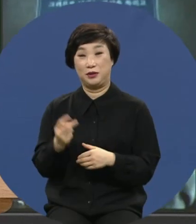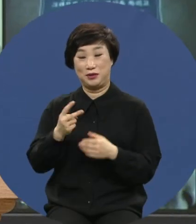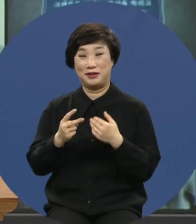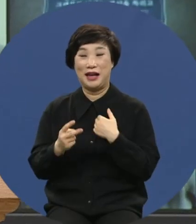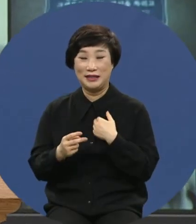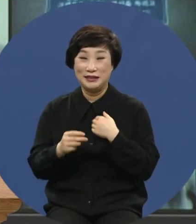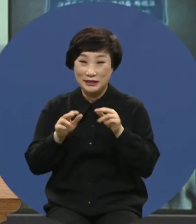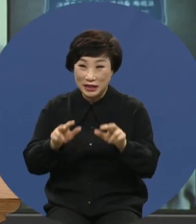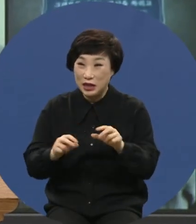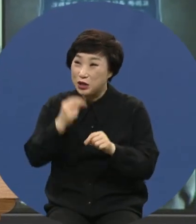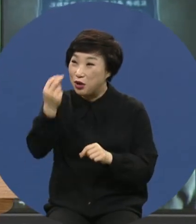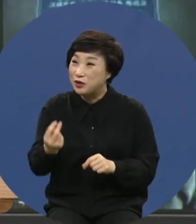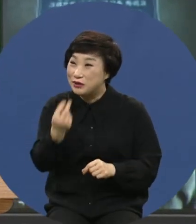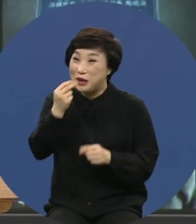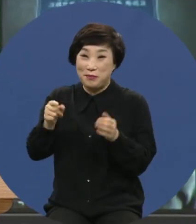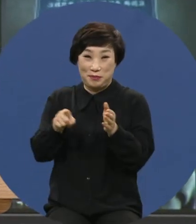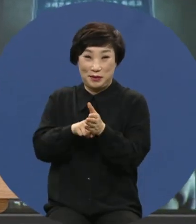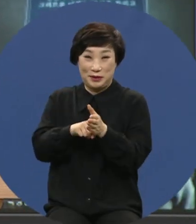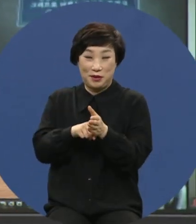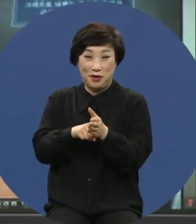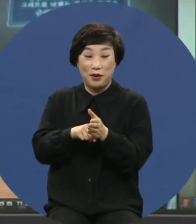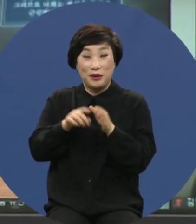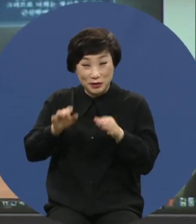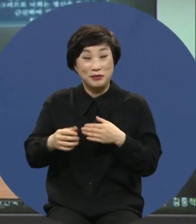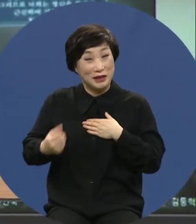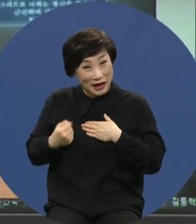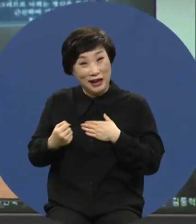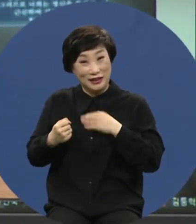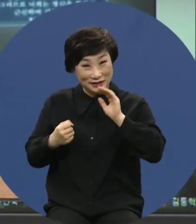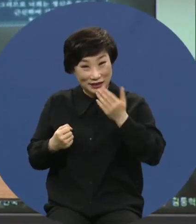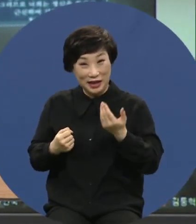난 영생한다고 믿기만 하면 영생이 내게 있어.